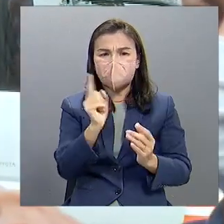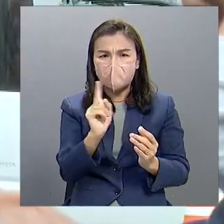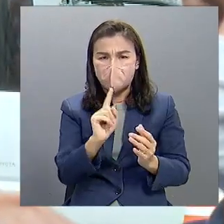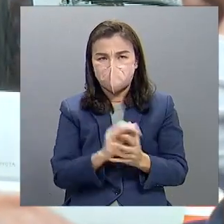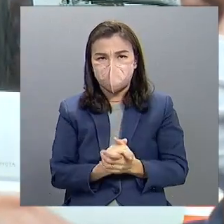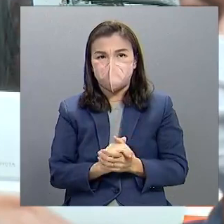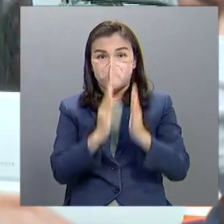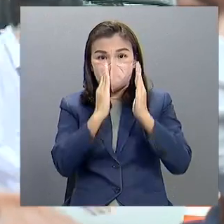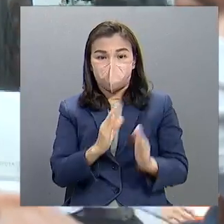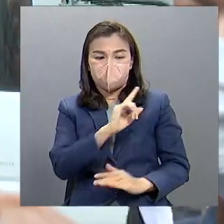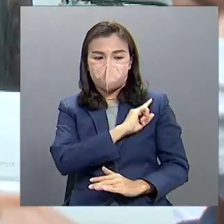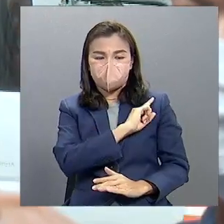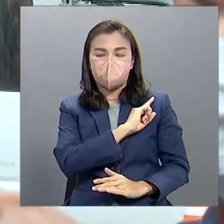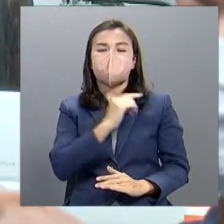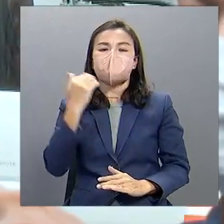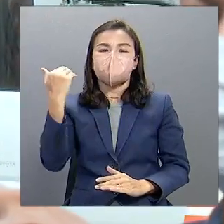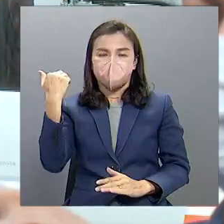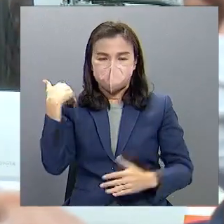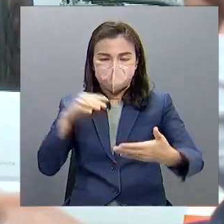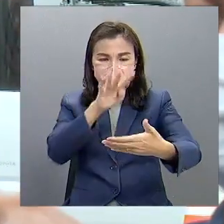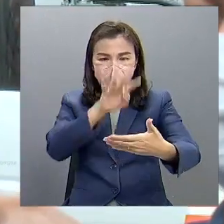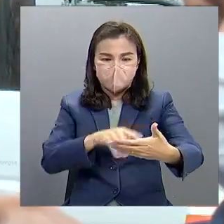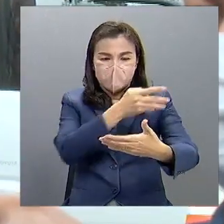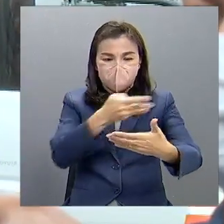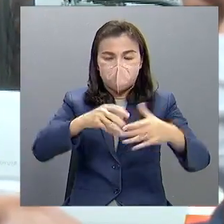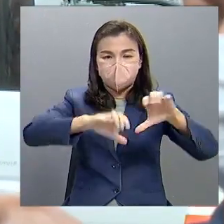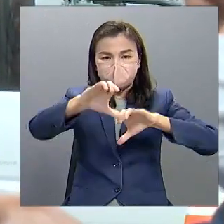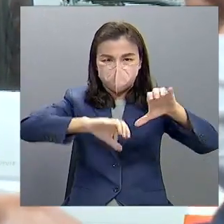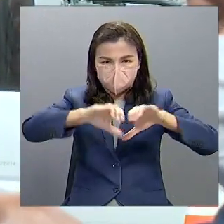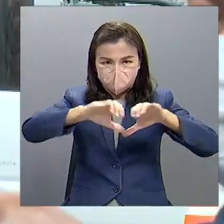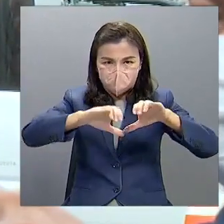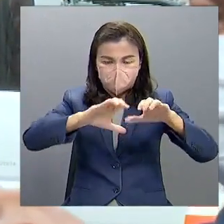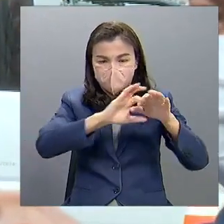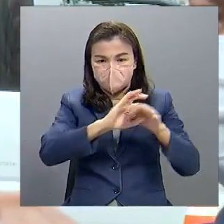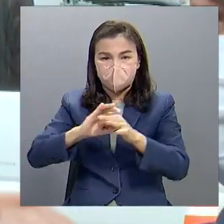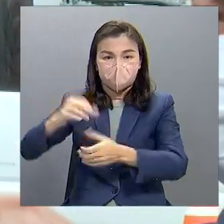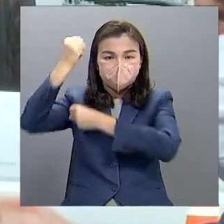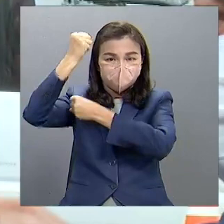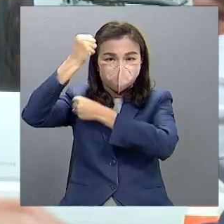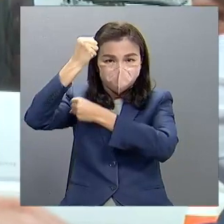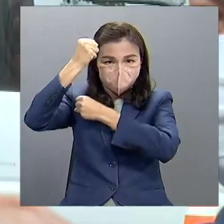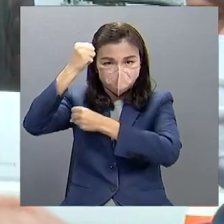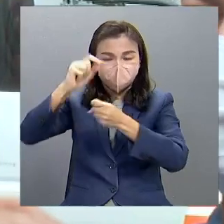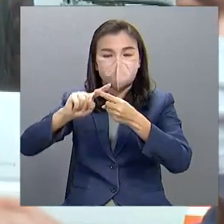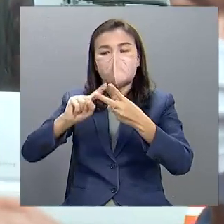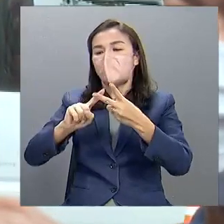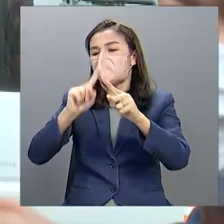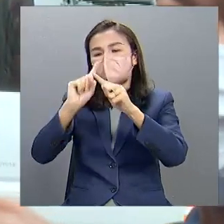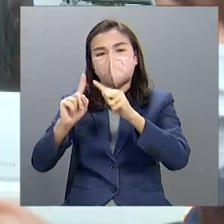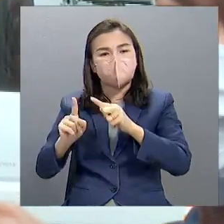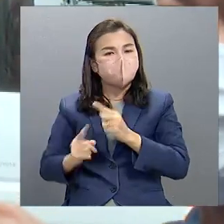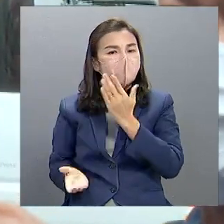มีแผนดำเนินการอยู่แล้วนะเรื่องการชุมนุมประท้วงก็ดีเรื่องอะไรก็ดีซึ่งที่ผ่านมาก็มีประบ